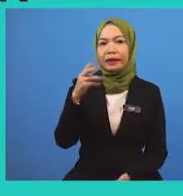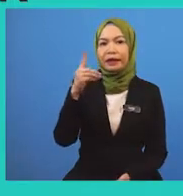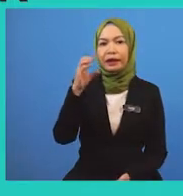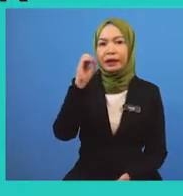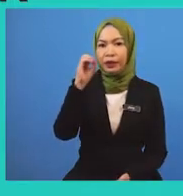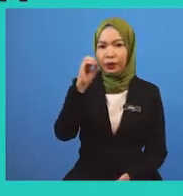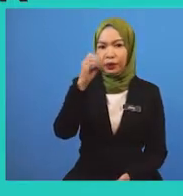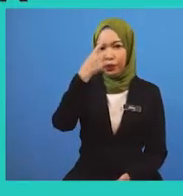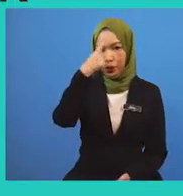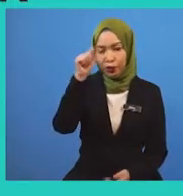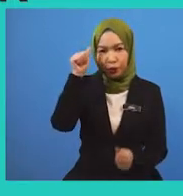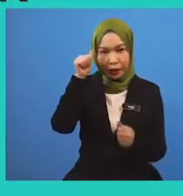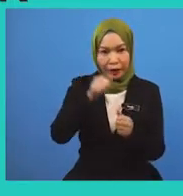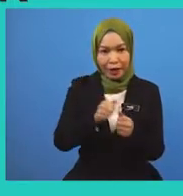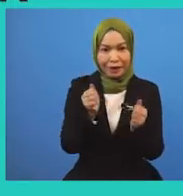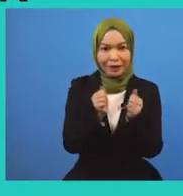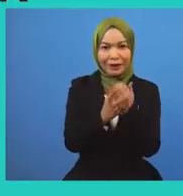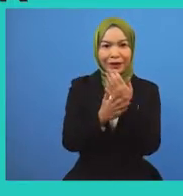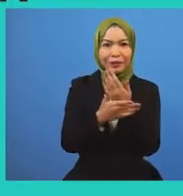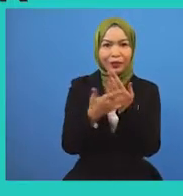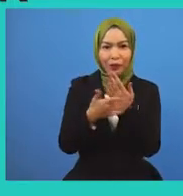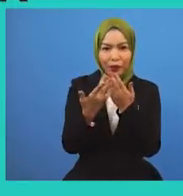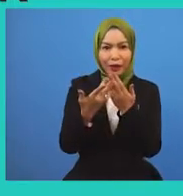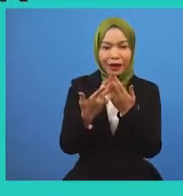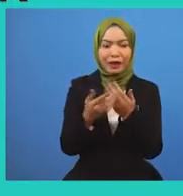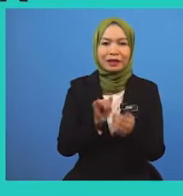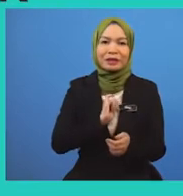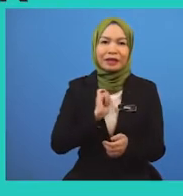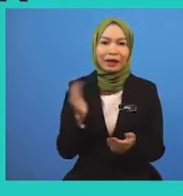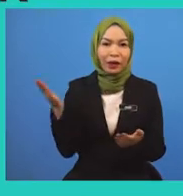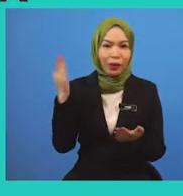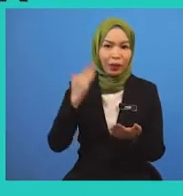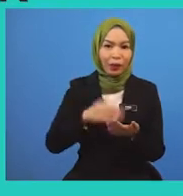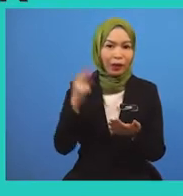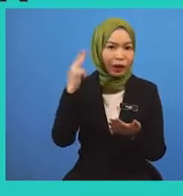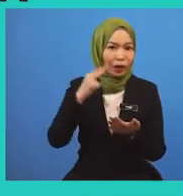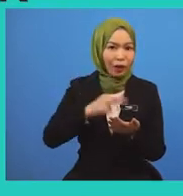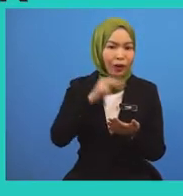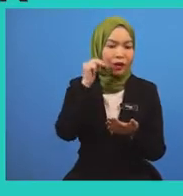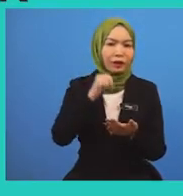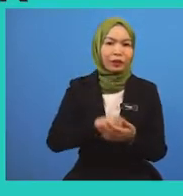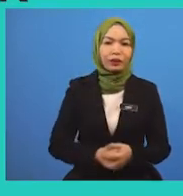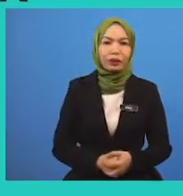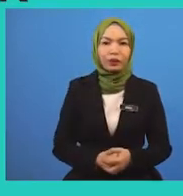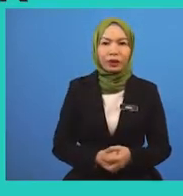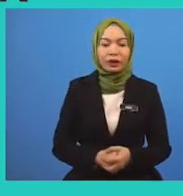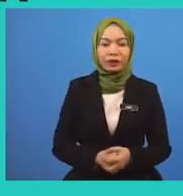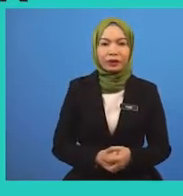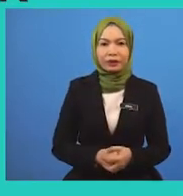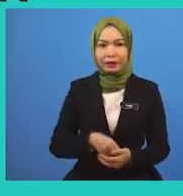Untuk memudahkan murid-murid mengingat, cikgu ulang sekali lagi menggunakan kaedah mnemonik,